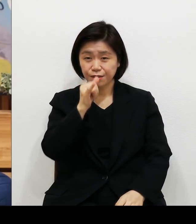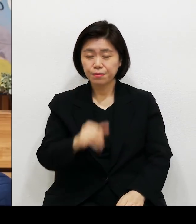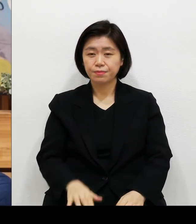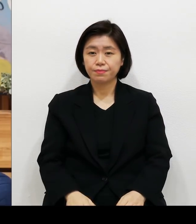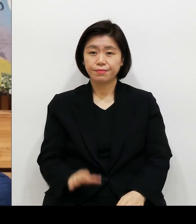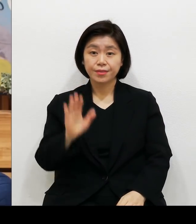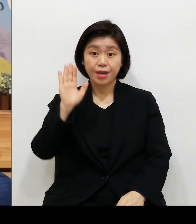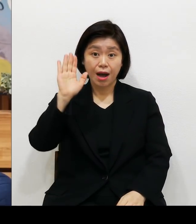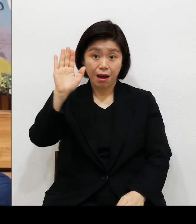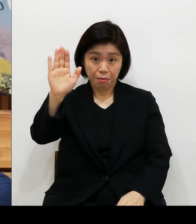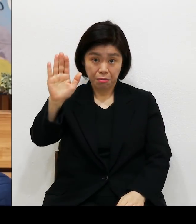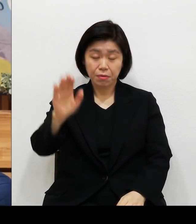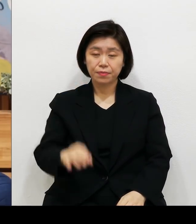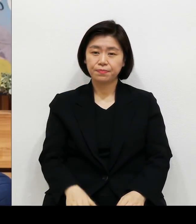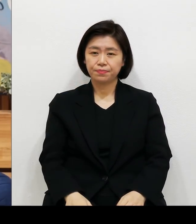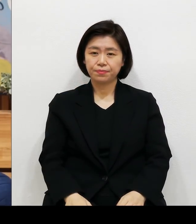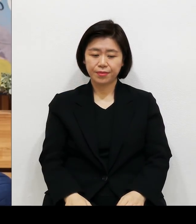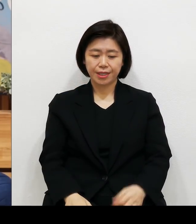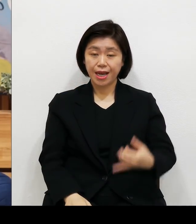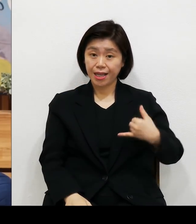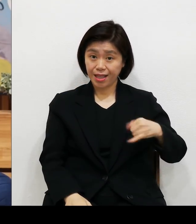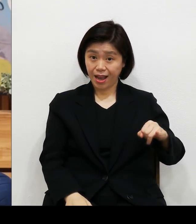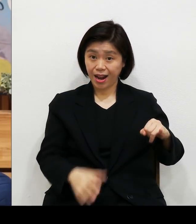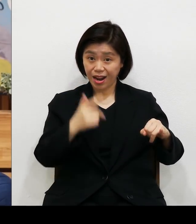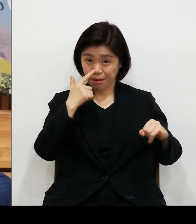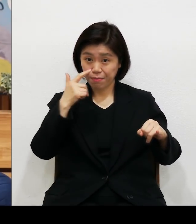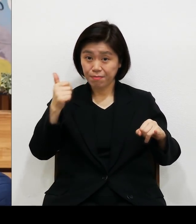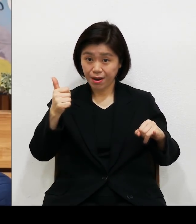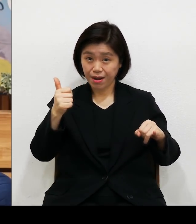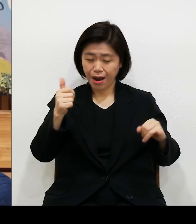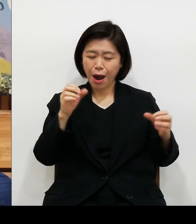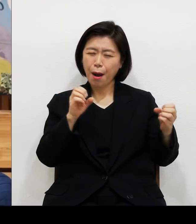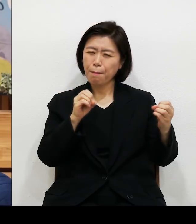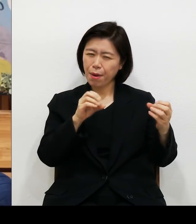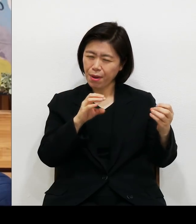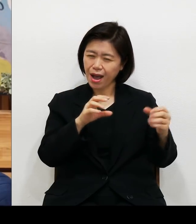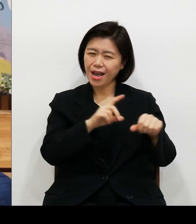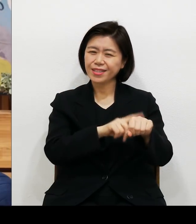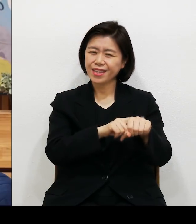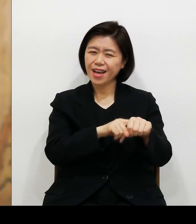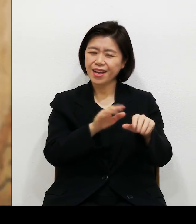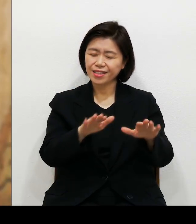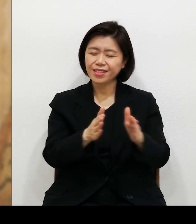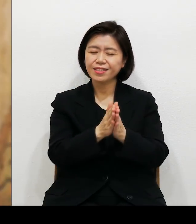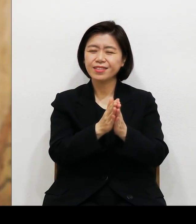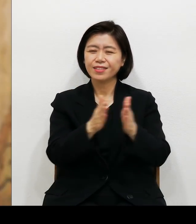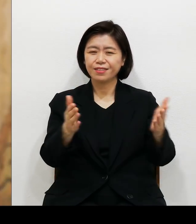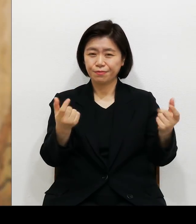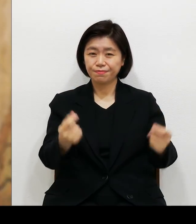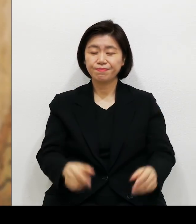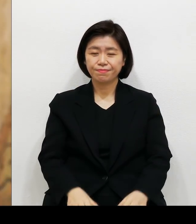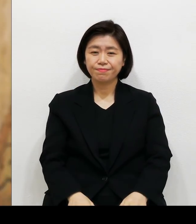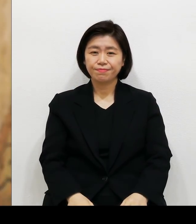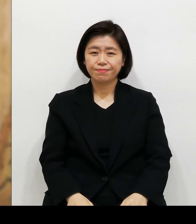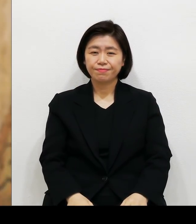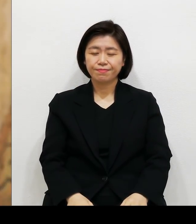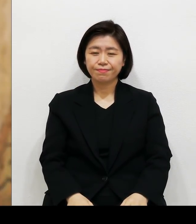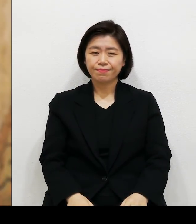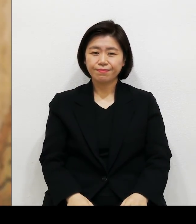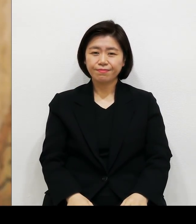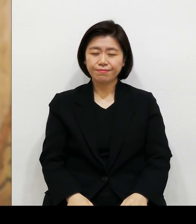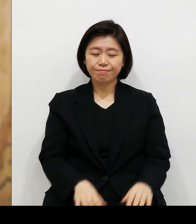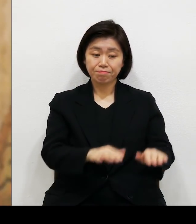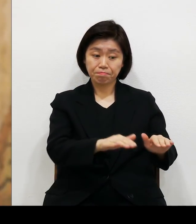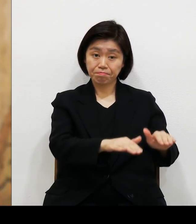보면 본격적으로 딸 아이와 아빠의 대화의 시간이 이제부터 시작이 아닐까 그렇죠. 생각이 들어요. 이제 모든 것을 판단할